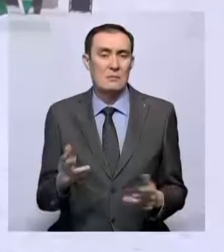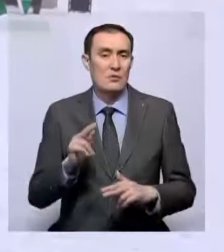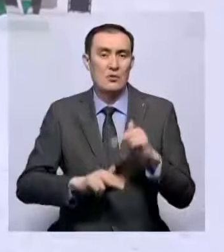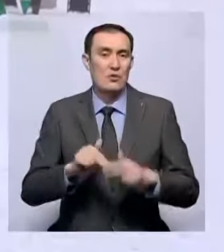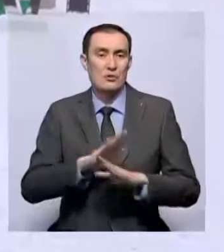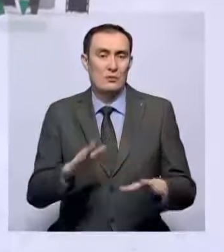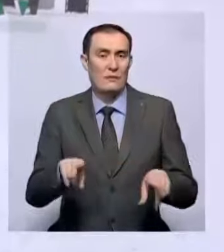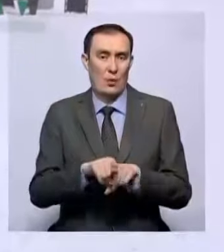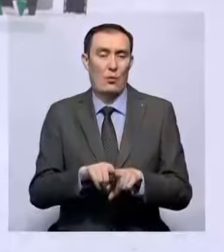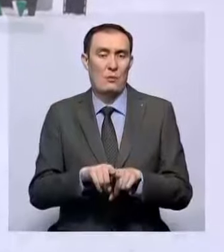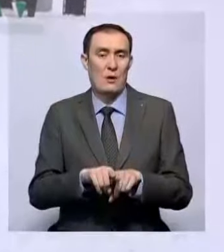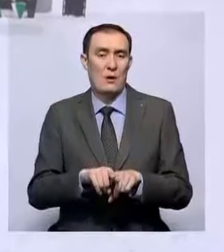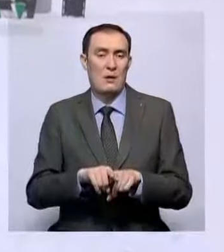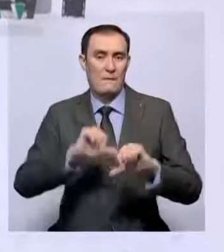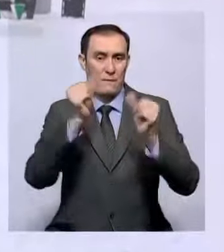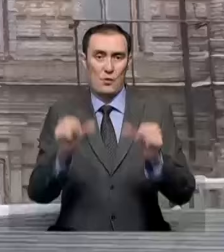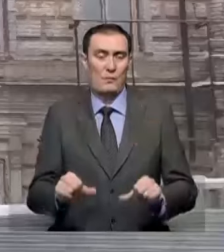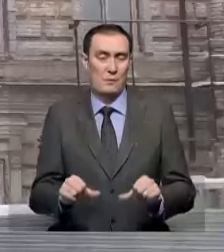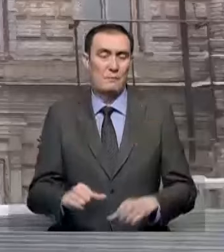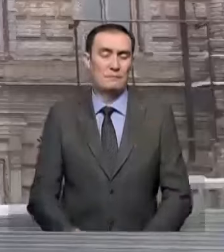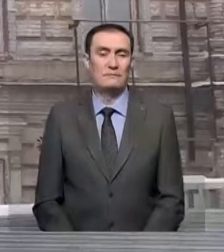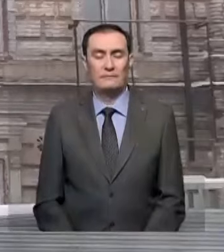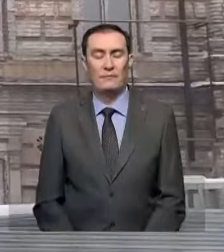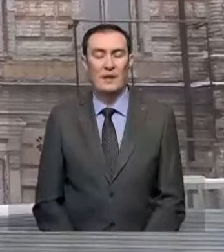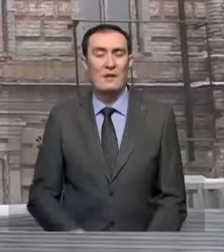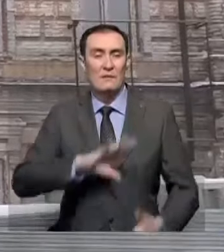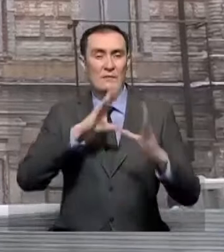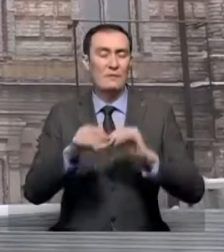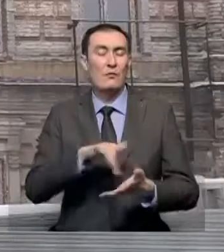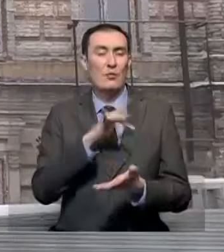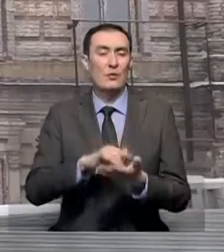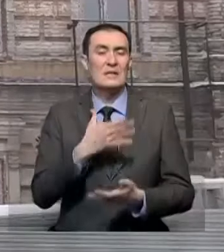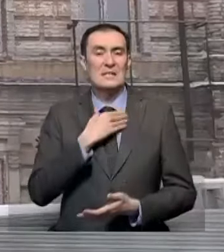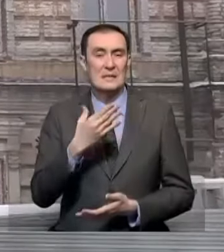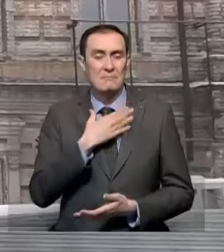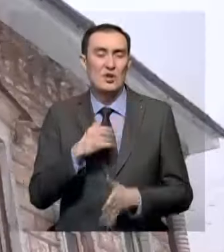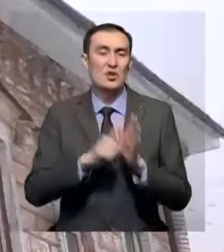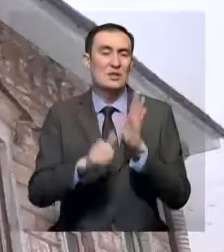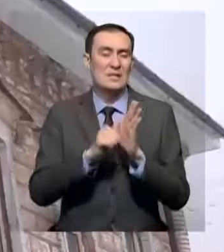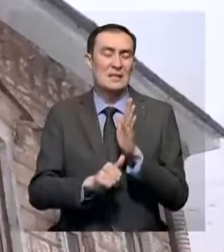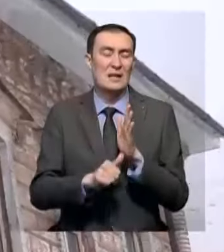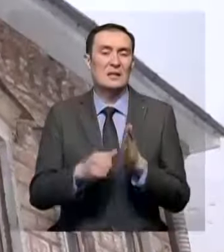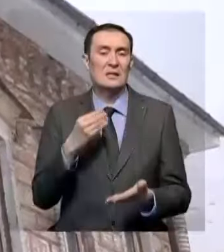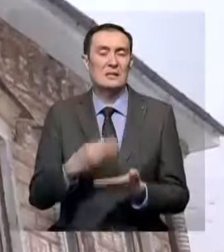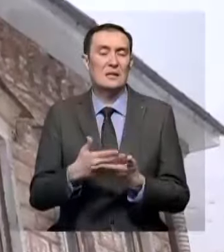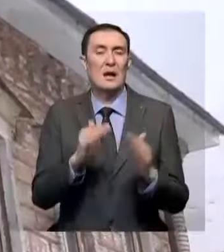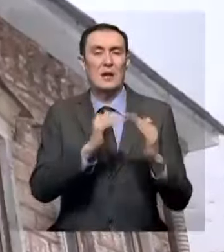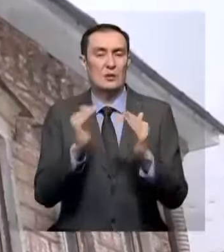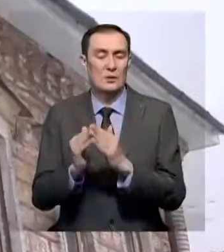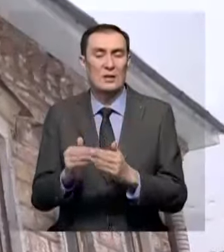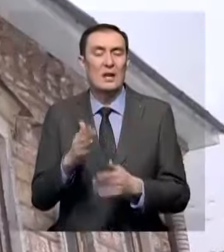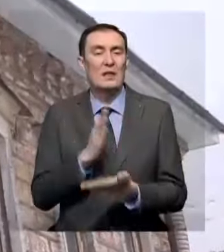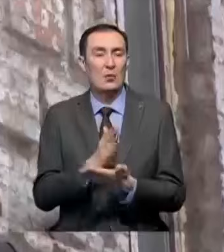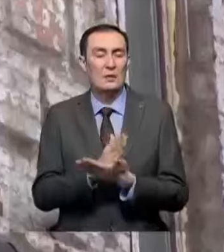строятся вот в таком архитектурном исполнении. Всего в Семее насчитывается 60 исторических архитектурных сооружений. Почти все